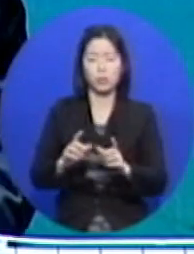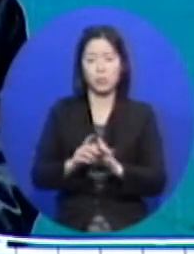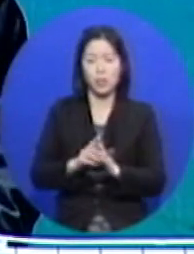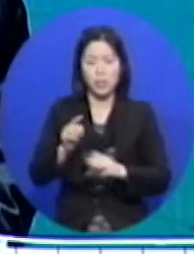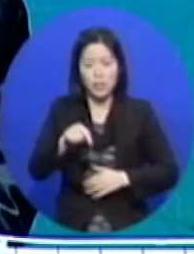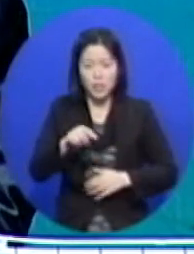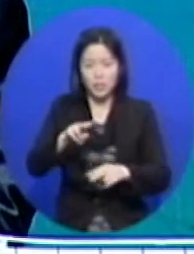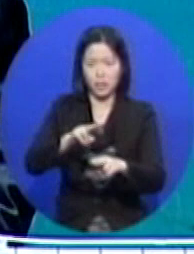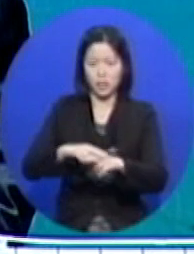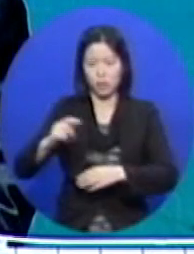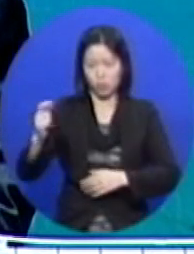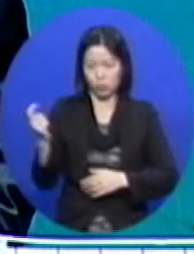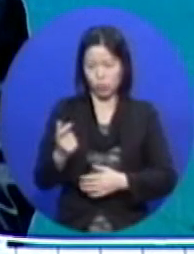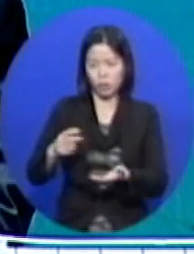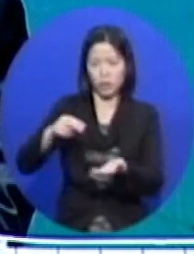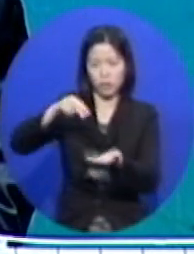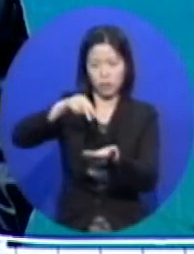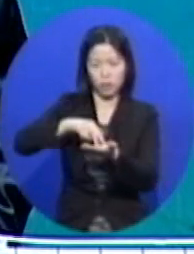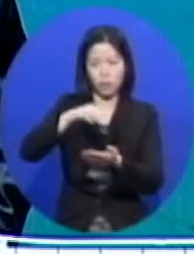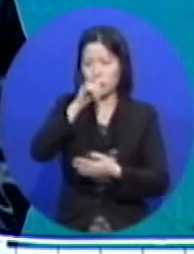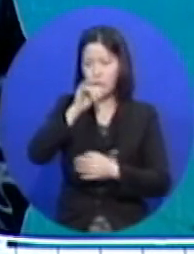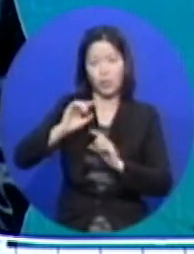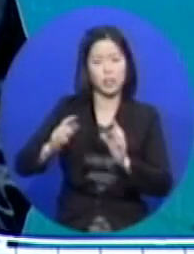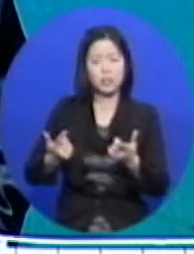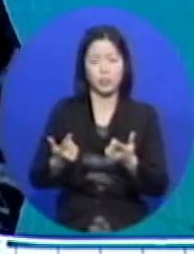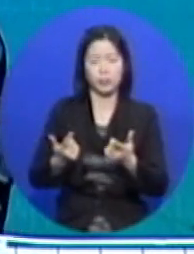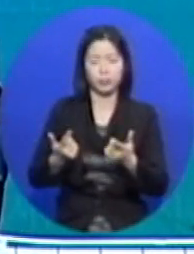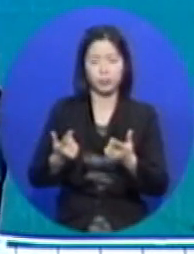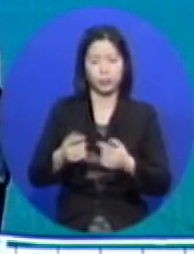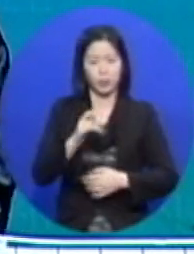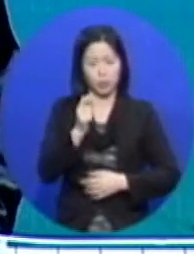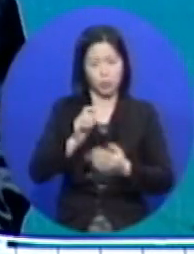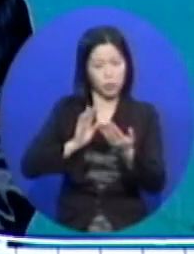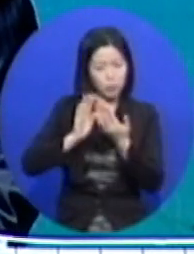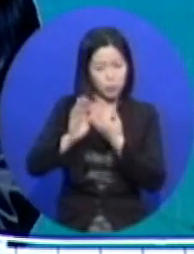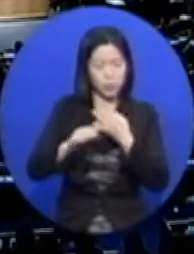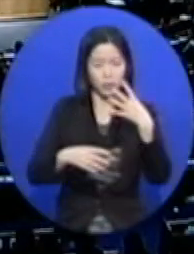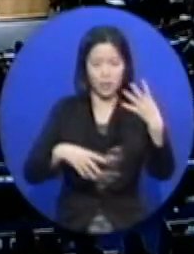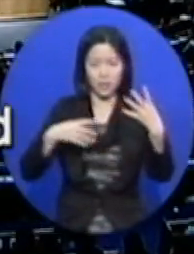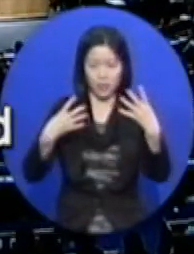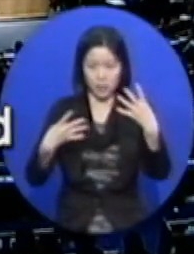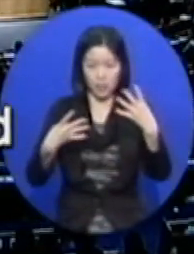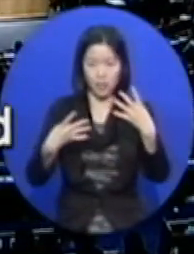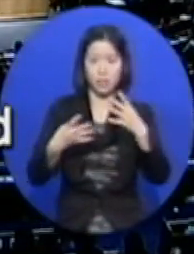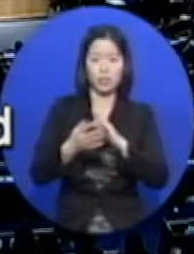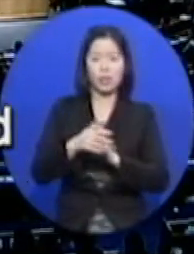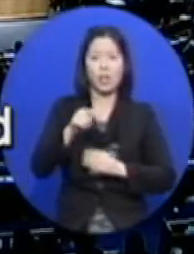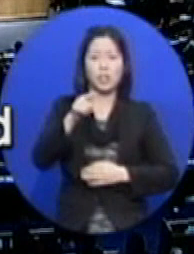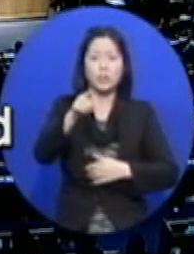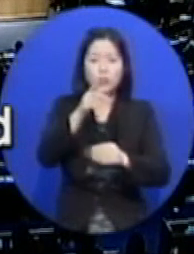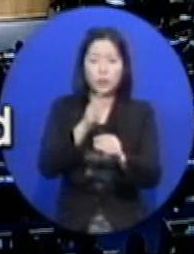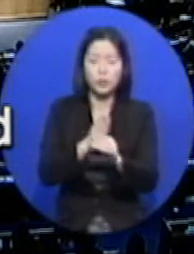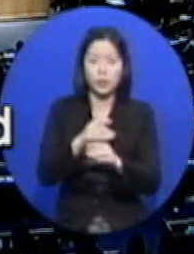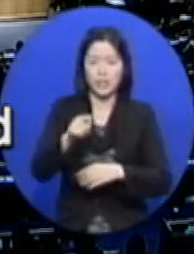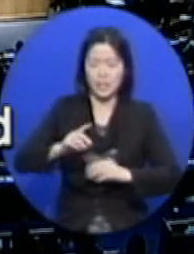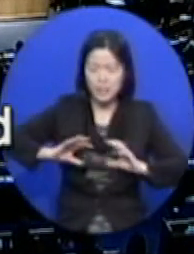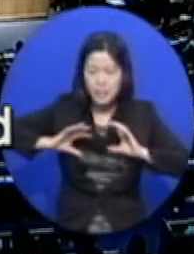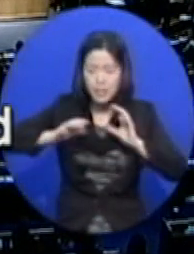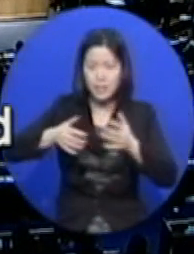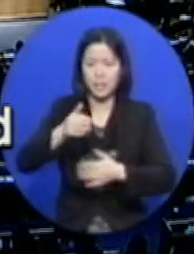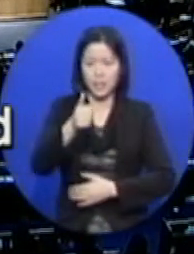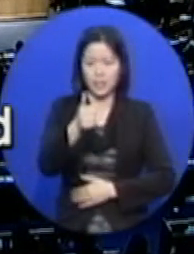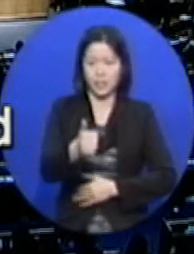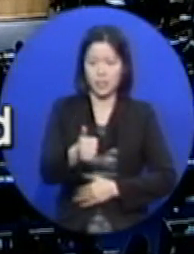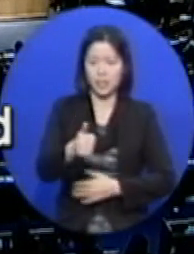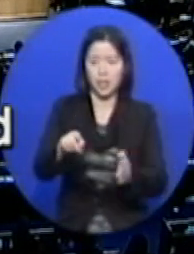있는게 아니잖아요 고린도후서 4장 4절에 보기를 그 중에 이 세상의 신이